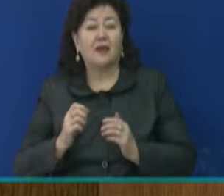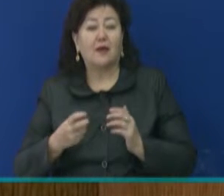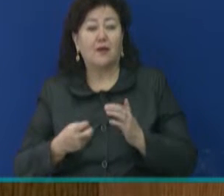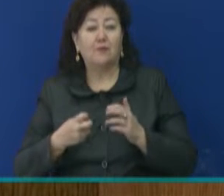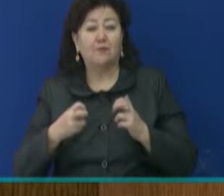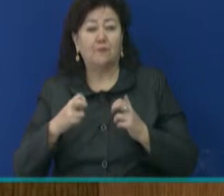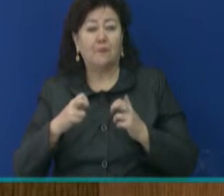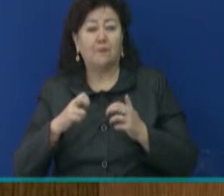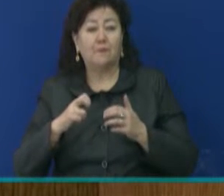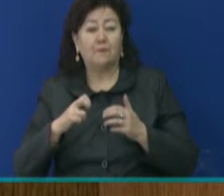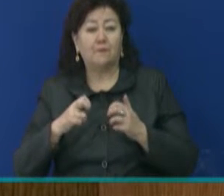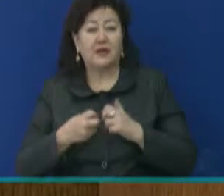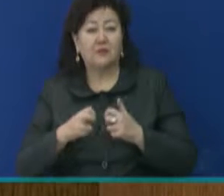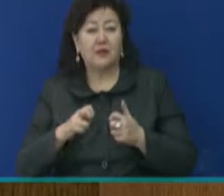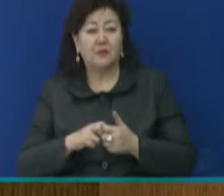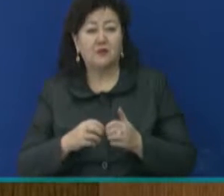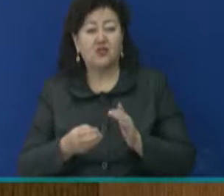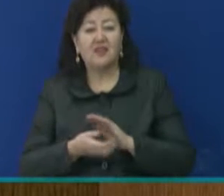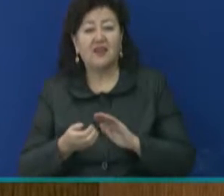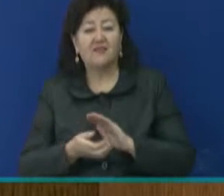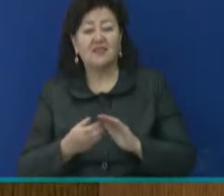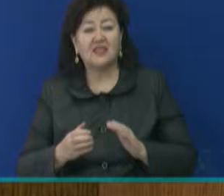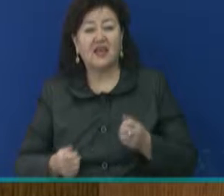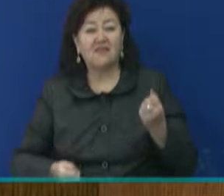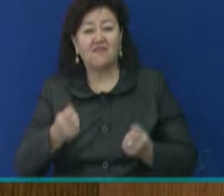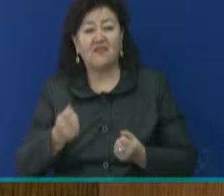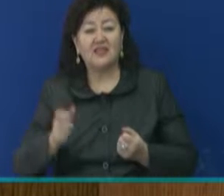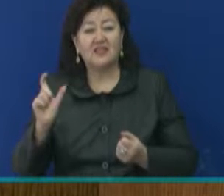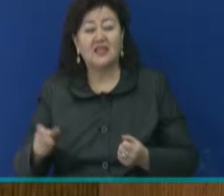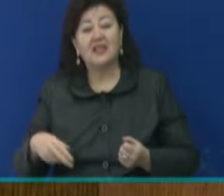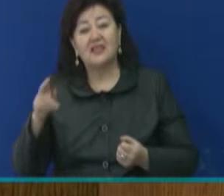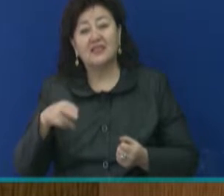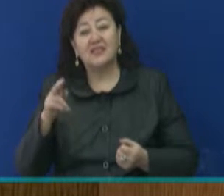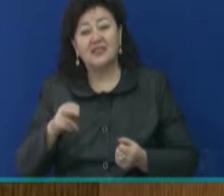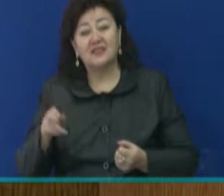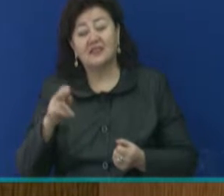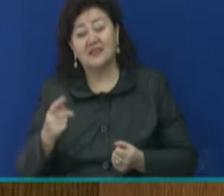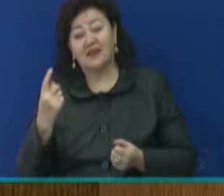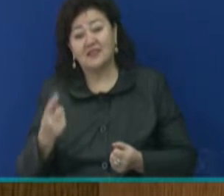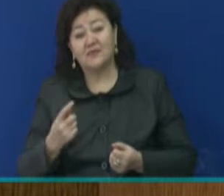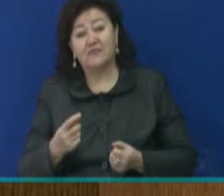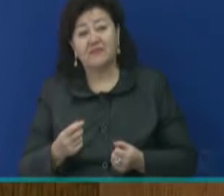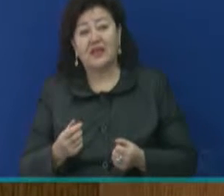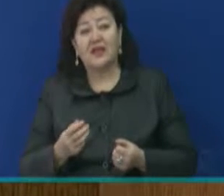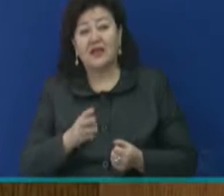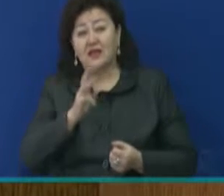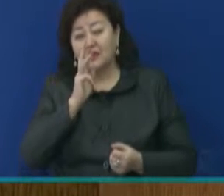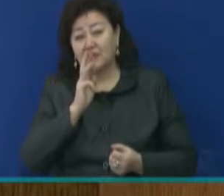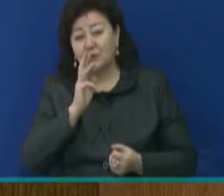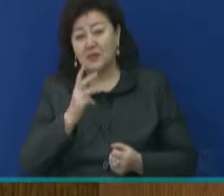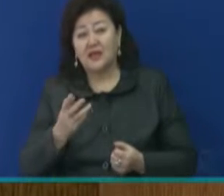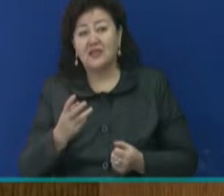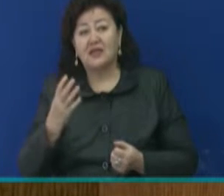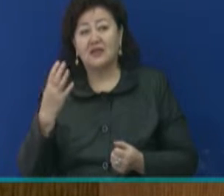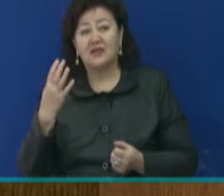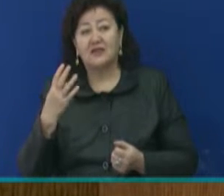является это первая нехватка водителей категории D и D1 дефицит составляет более 200 человек средняя заработная плата водителей составляет 243